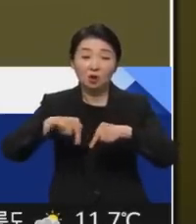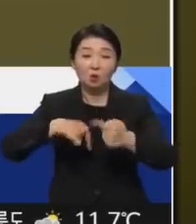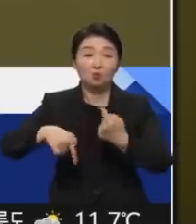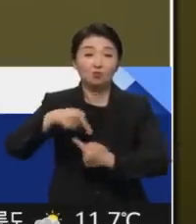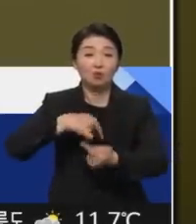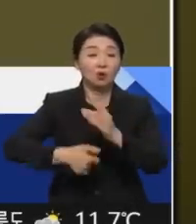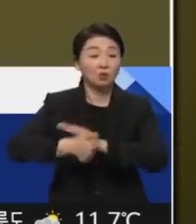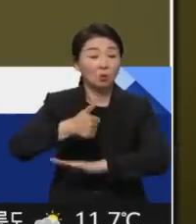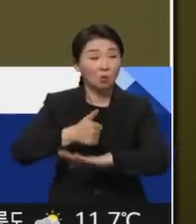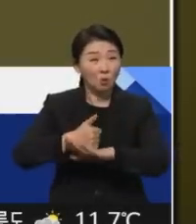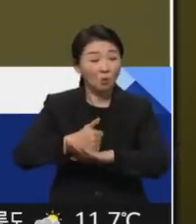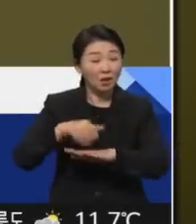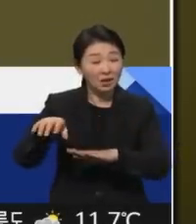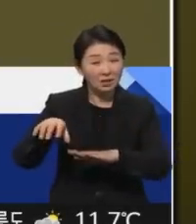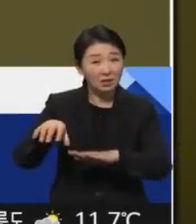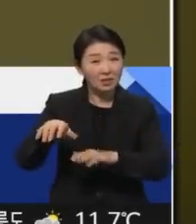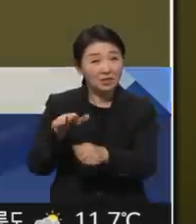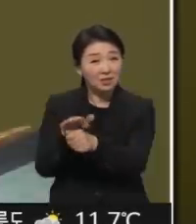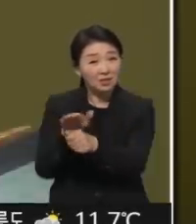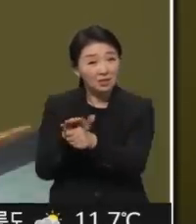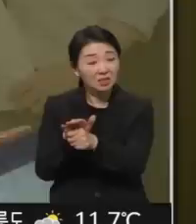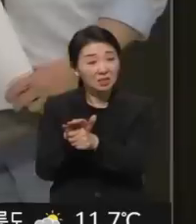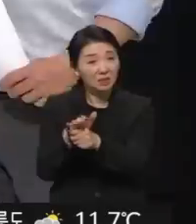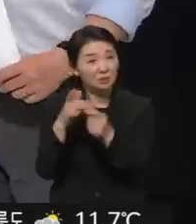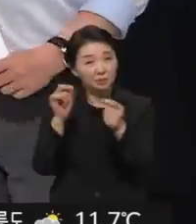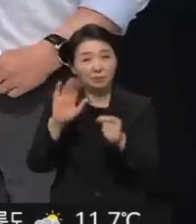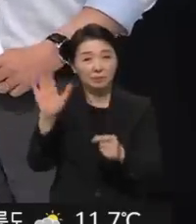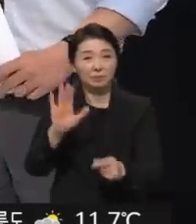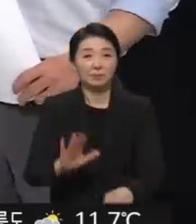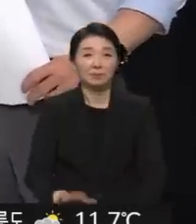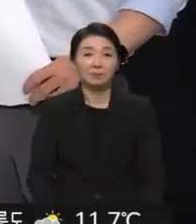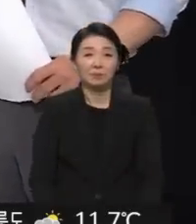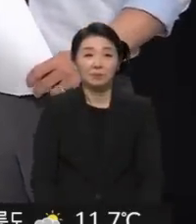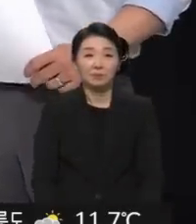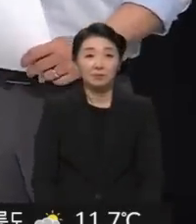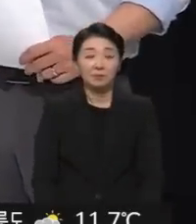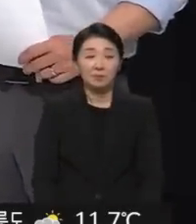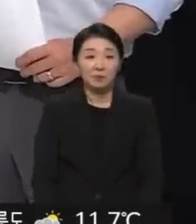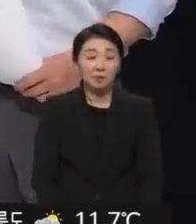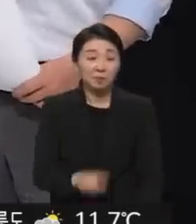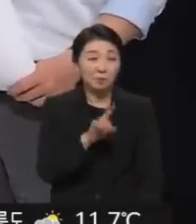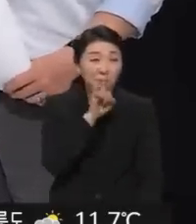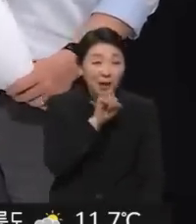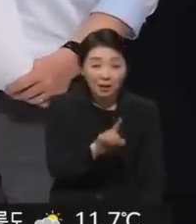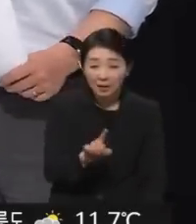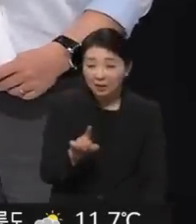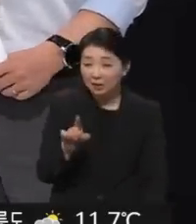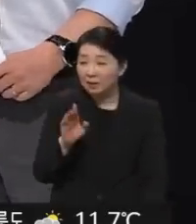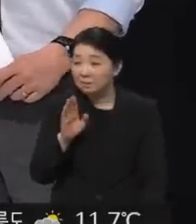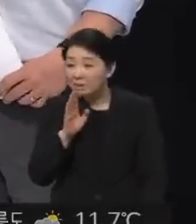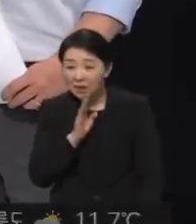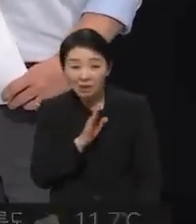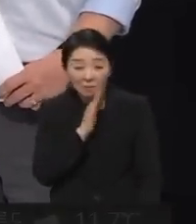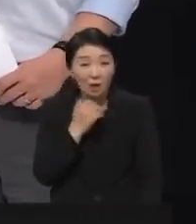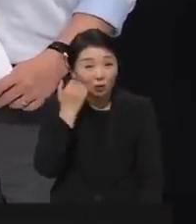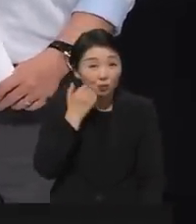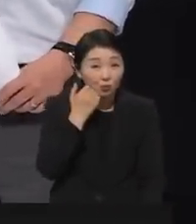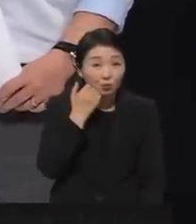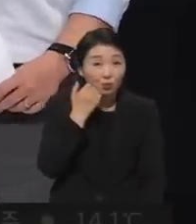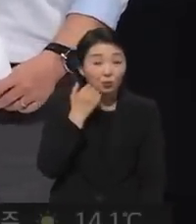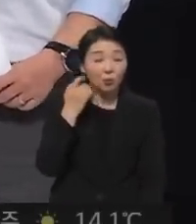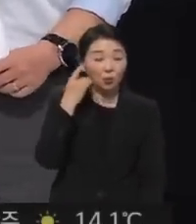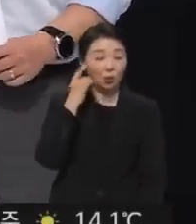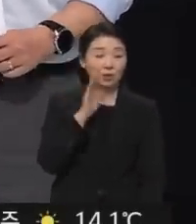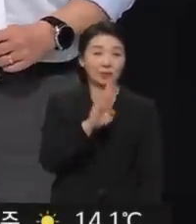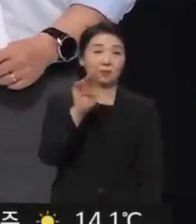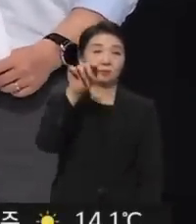이게 절대로 그게 비례하지 않습니다. 누구의 말이 맞을까요? 일단 아직까진 박범계